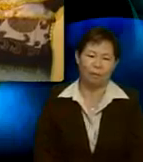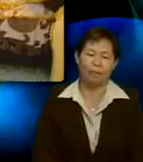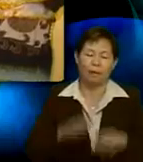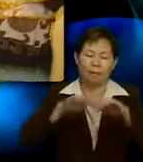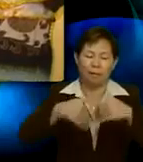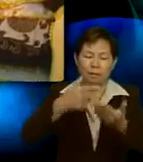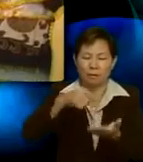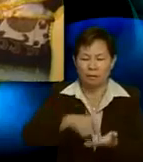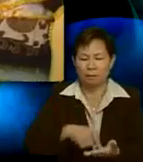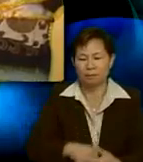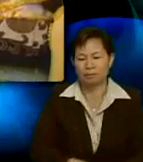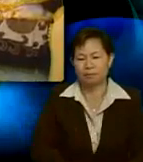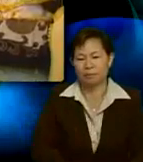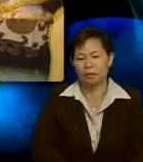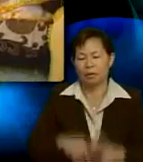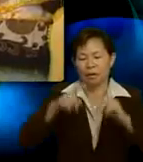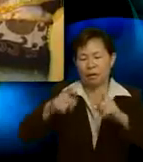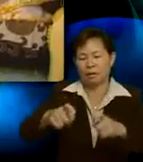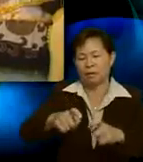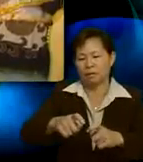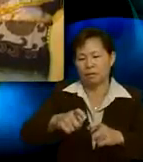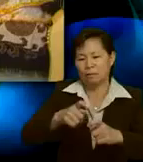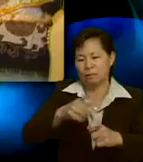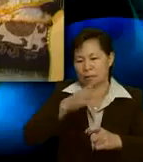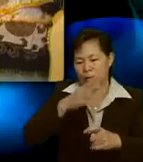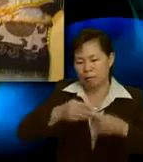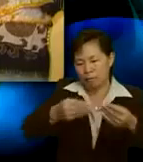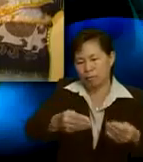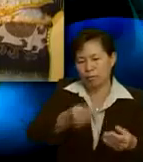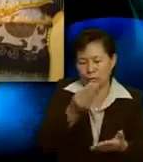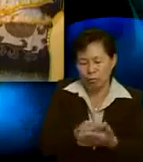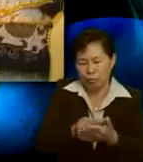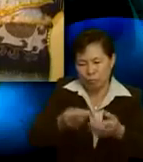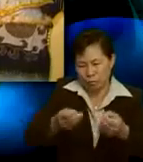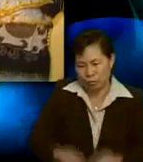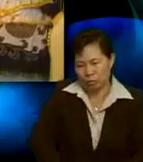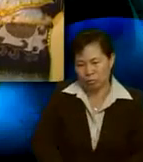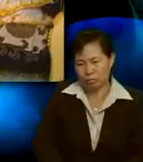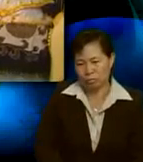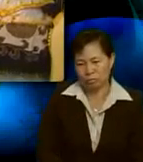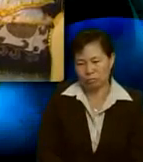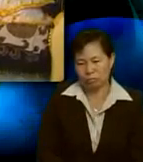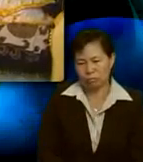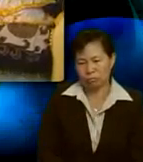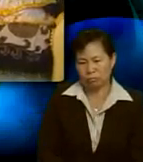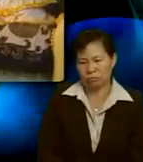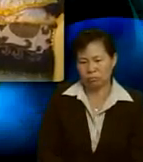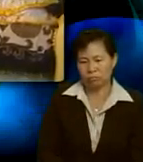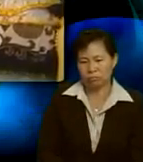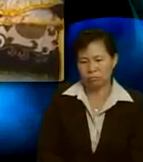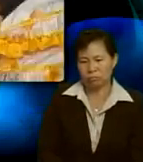Macam mana ni? Hadiah Mama tak boleh beli. Duit dah hilang. Mana duit